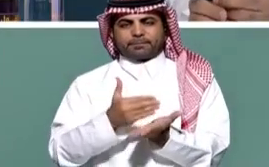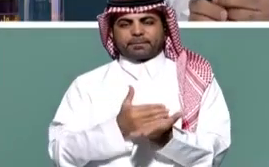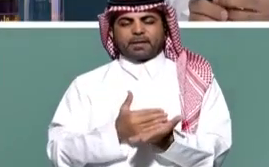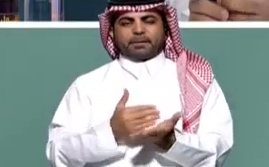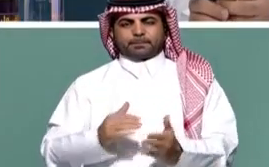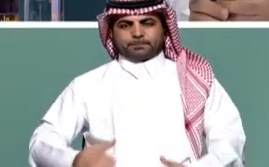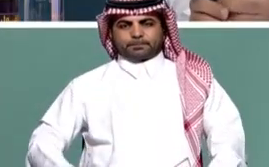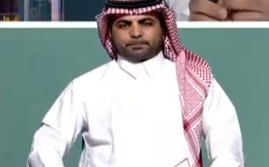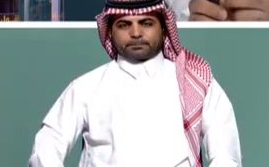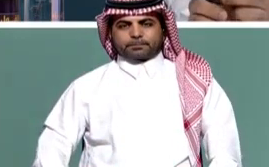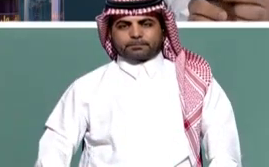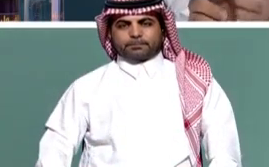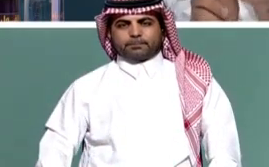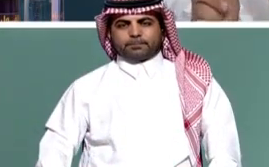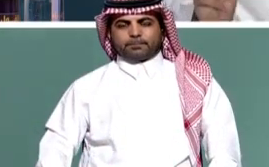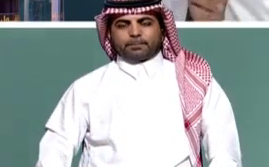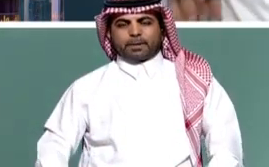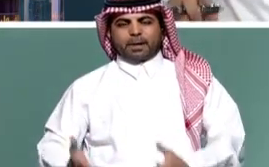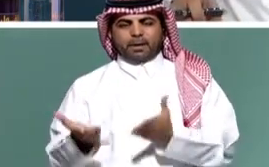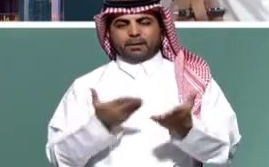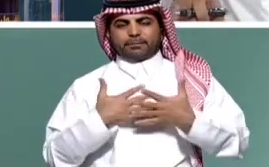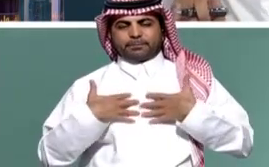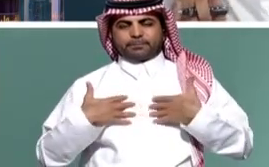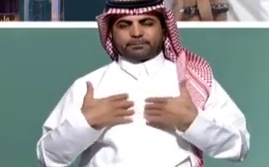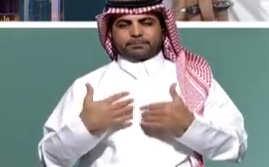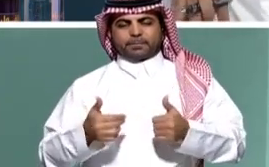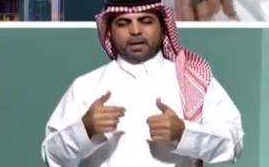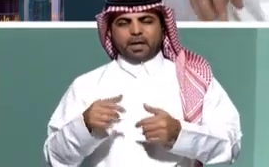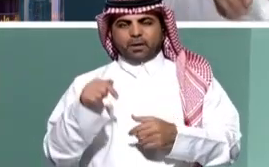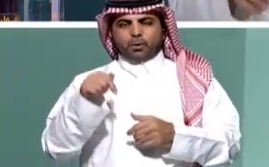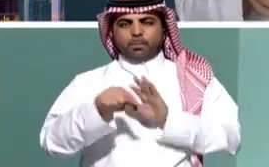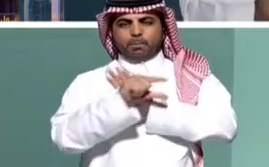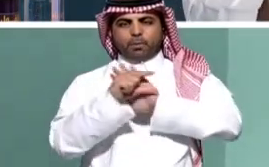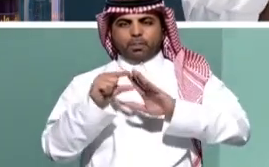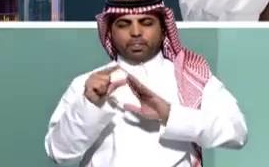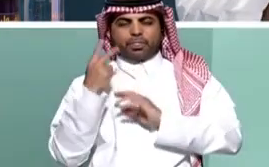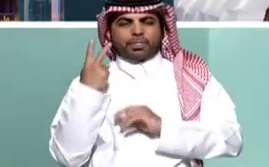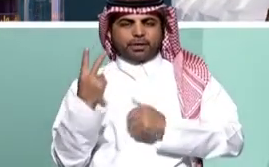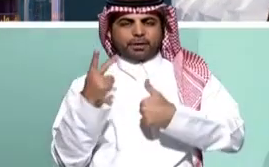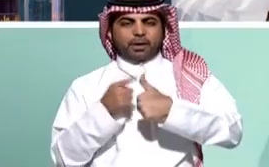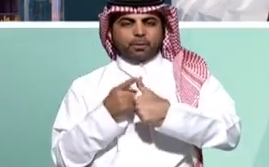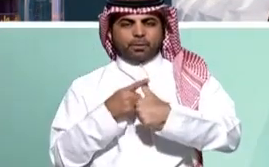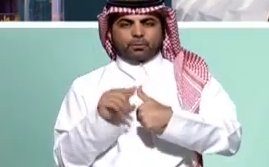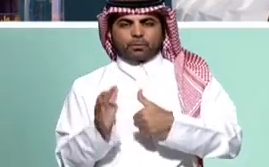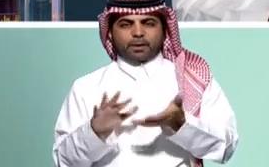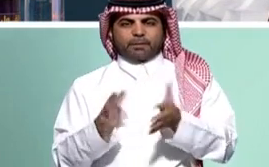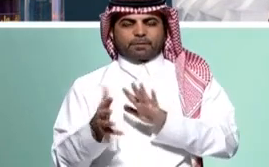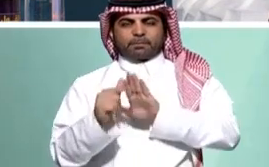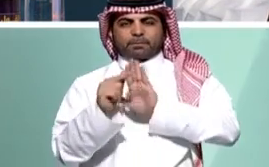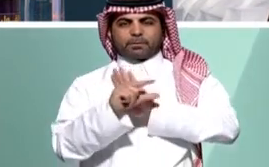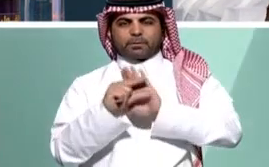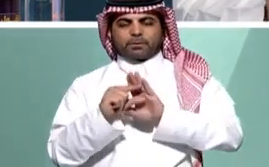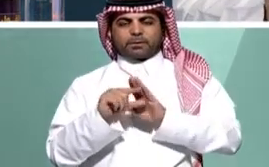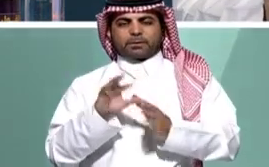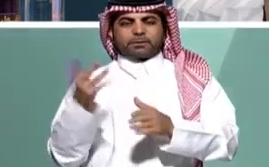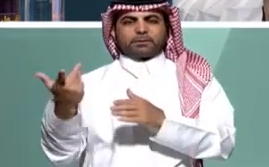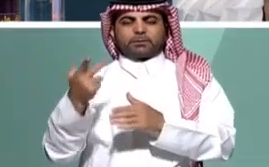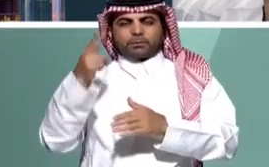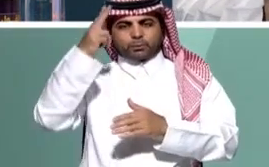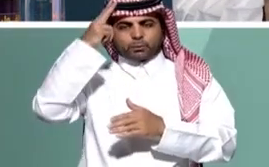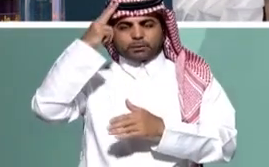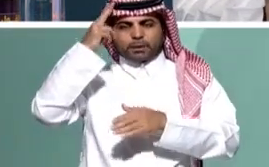برنامجكم مجمل القول. أهلا وسهلا الزميل عبد الرحمن، لدينا ملفين اليوم. الملف الأول نتحدث عن دعوة